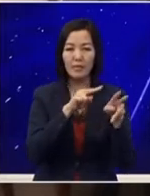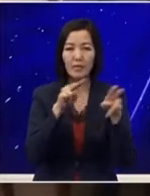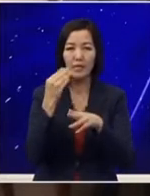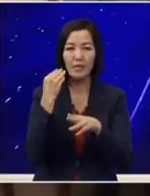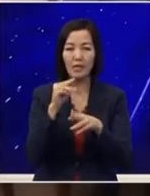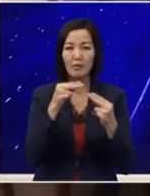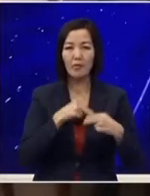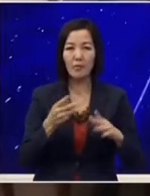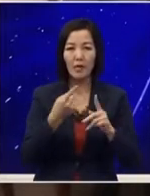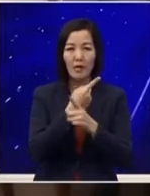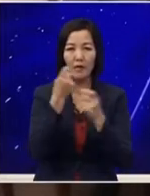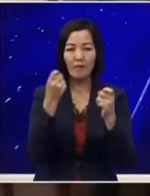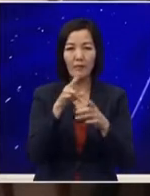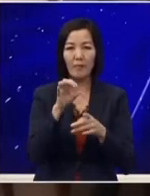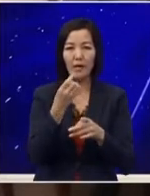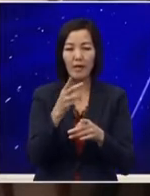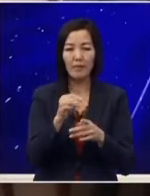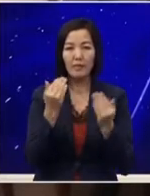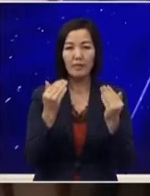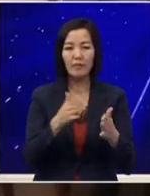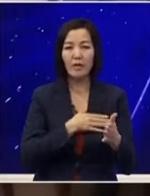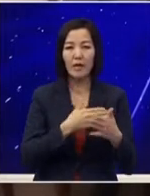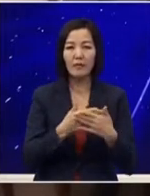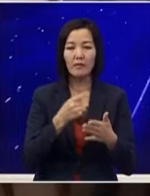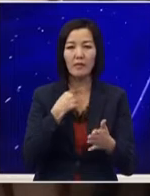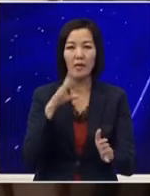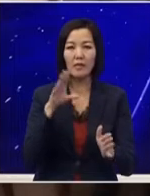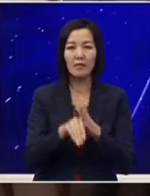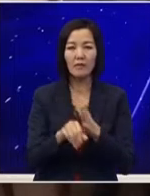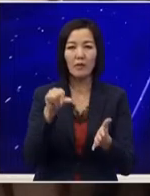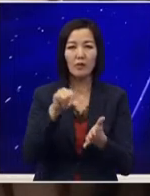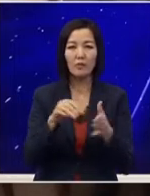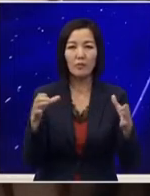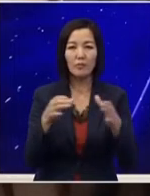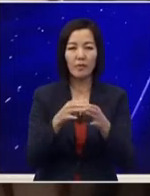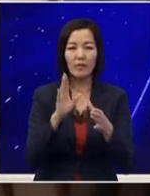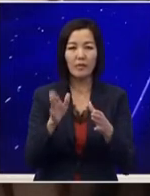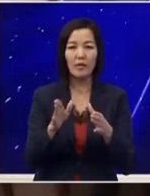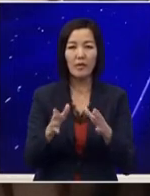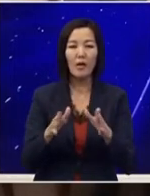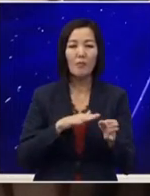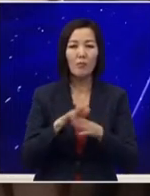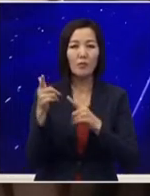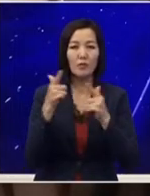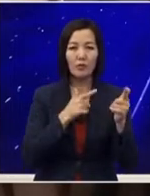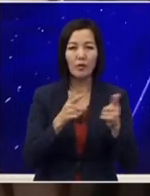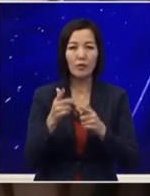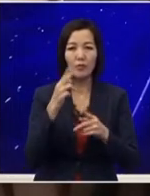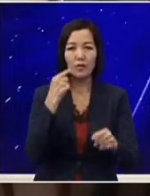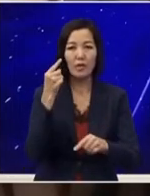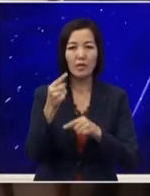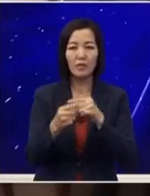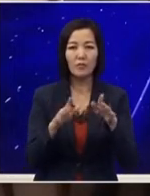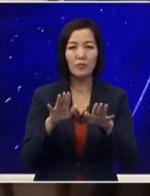работы информационной системы «Праймериз». На сегодняшний день идет активное онлайн-голосование с участием членов партии. Также полностью готовы к голосованию и традиционные